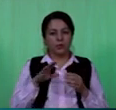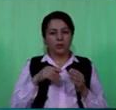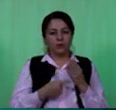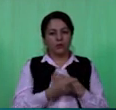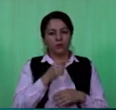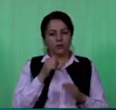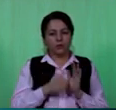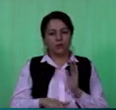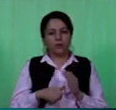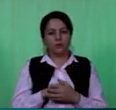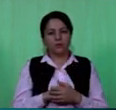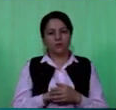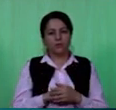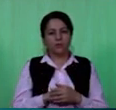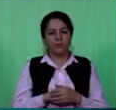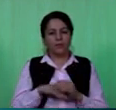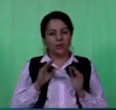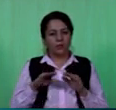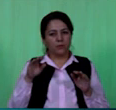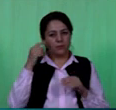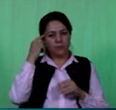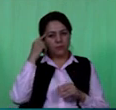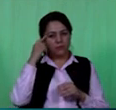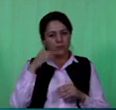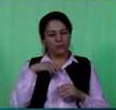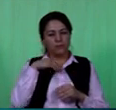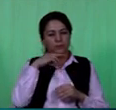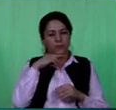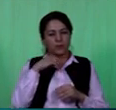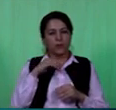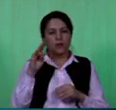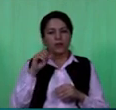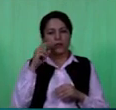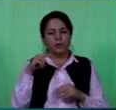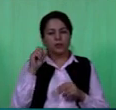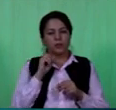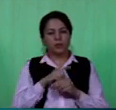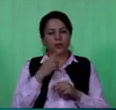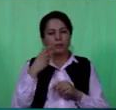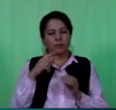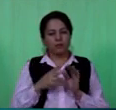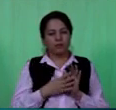60 ребята подумайте внимательно над заданием 29